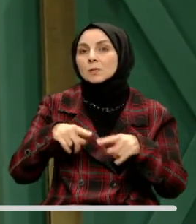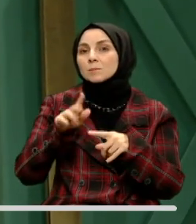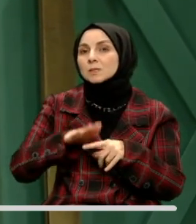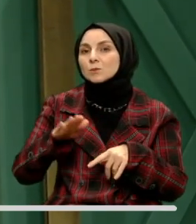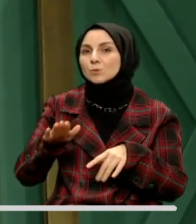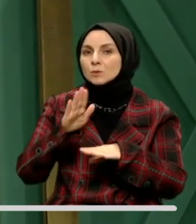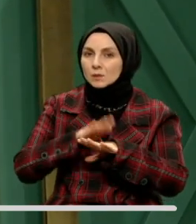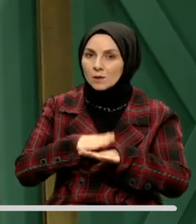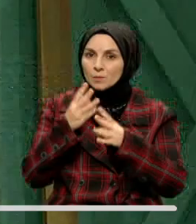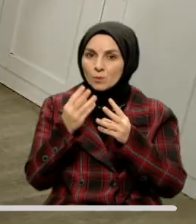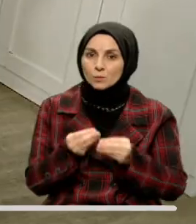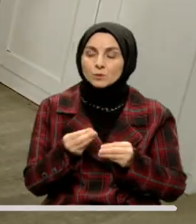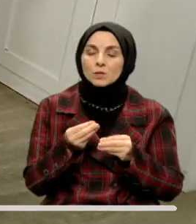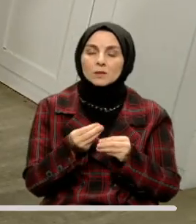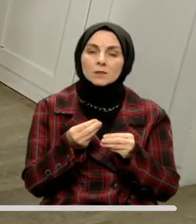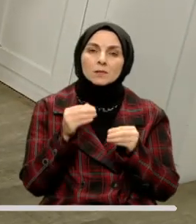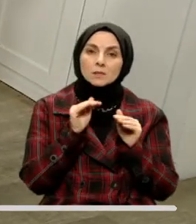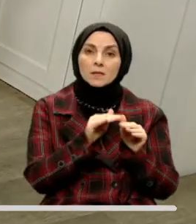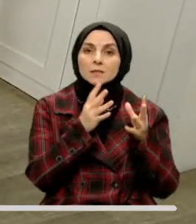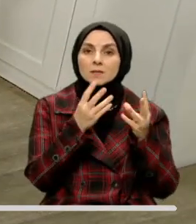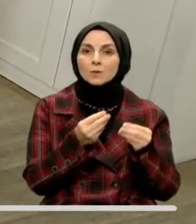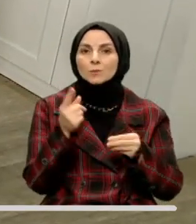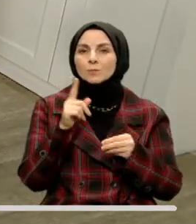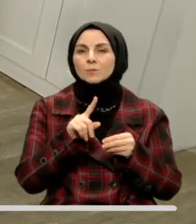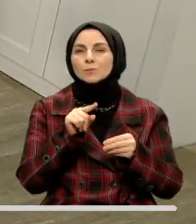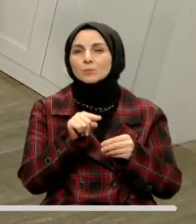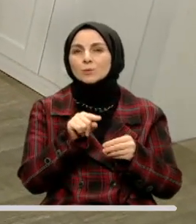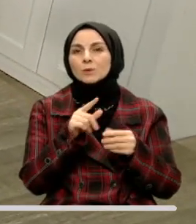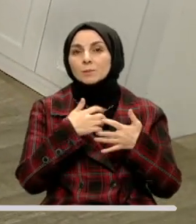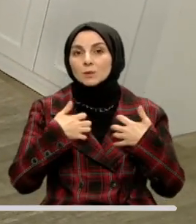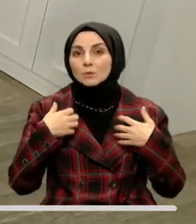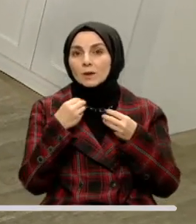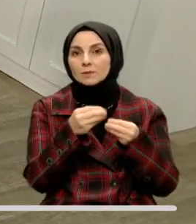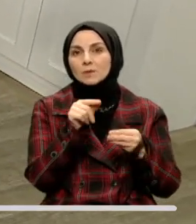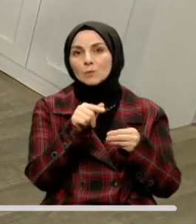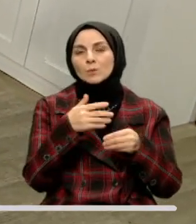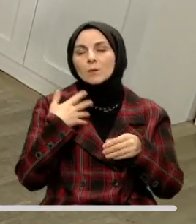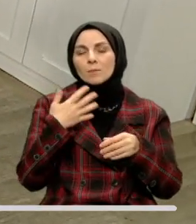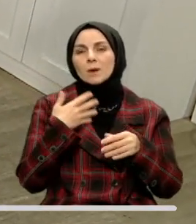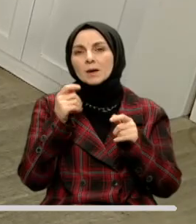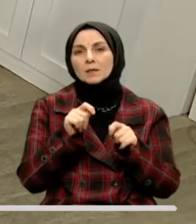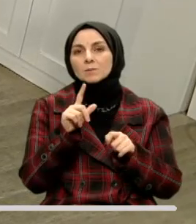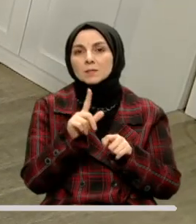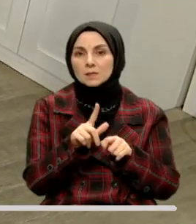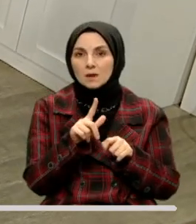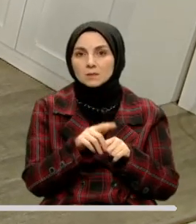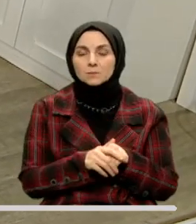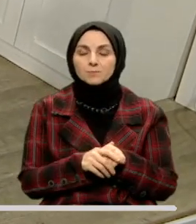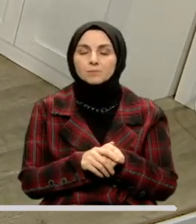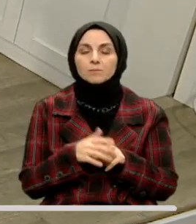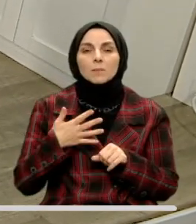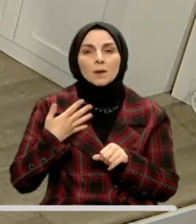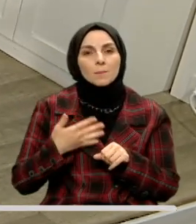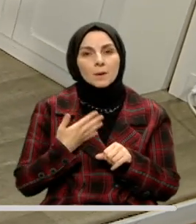yapabilirliğini sağlayıp yapabilirliğinden sonra bir güven verip sonra ona merak etmesi gerekiyor. Hmm. Merak duygusu zaten